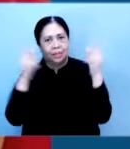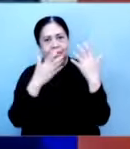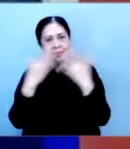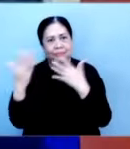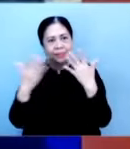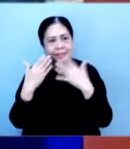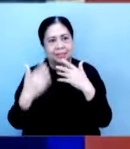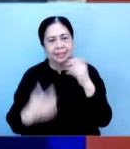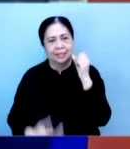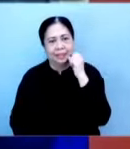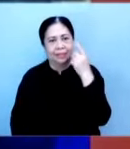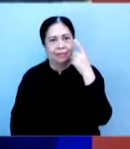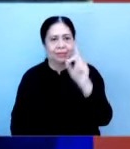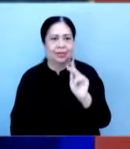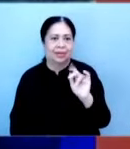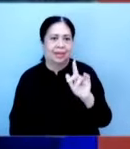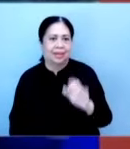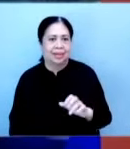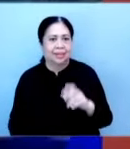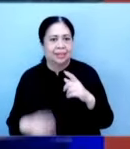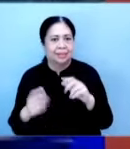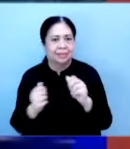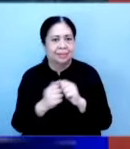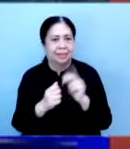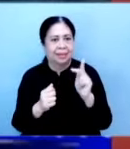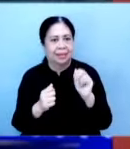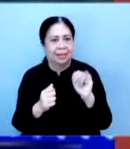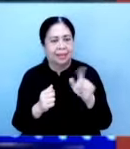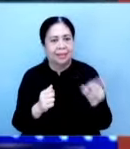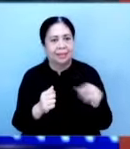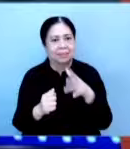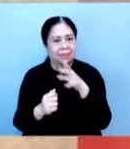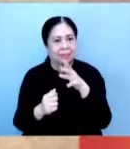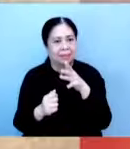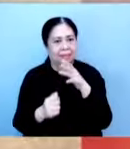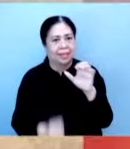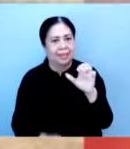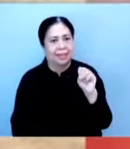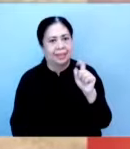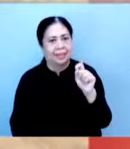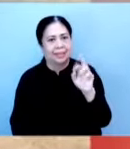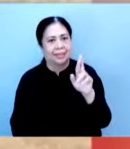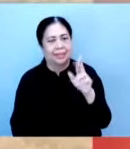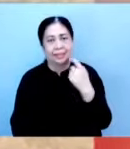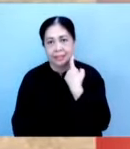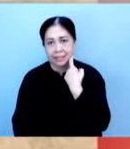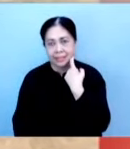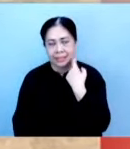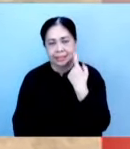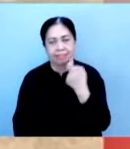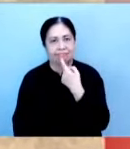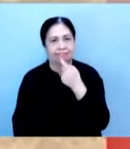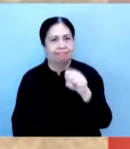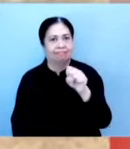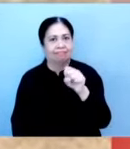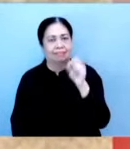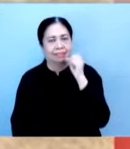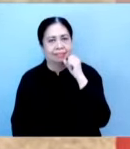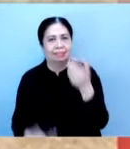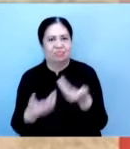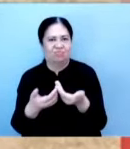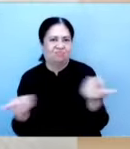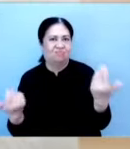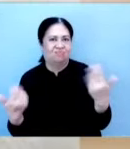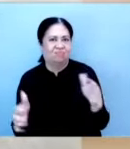sar para kay Kai kasama rito ang ina ni Sarah na si Mommy Esther Kamakailan lang ng kumpirmahin ni sar na hiwalay na sila ni